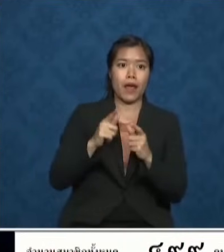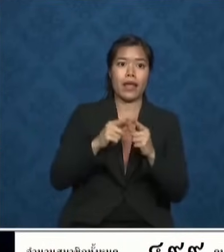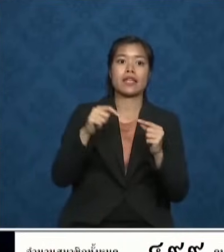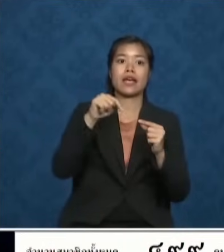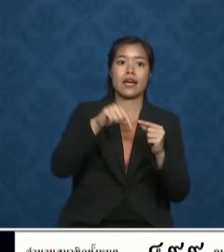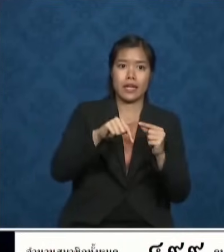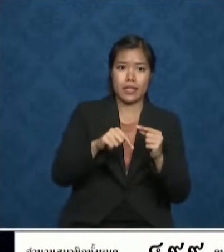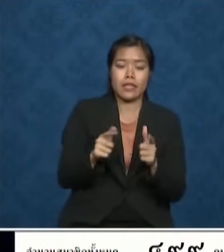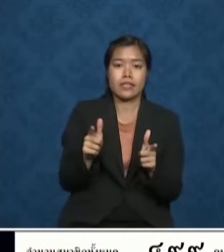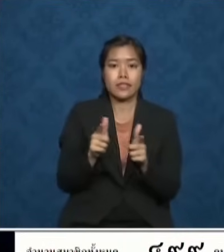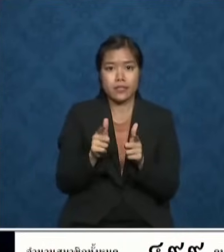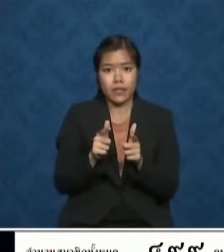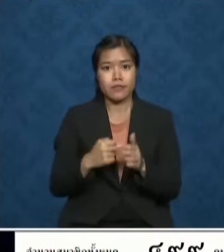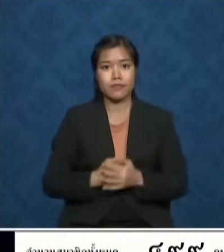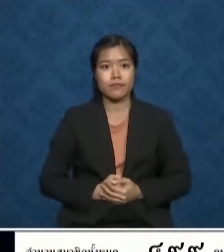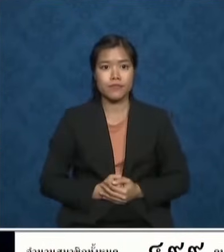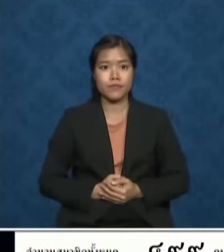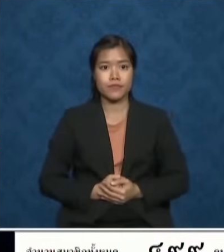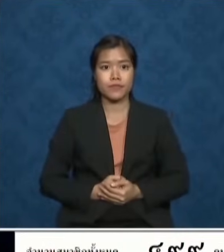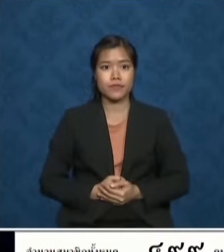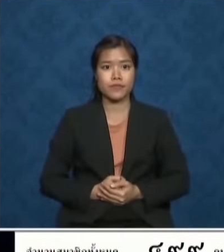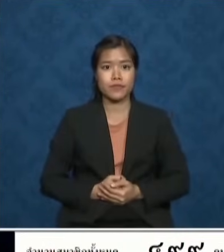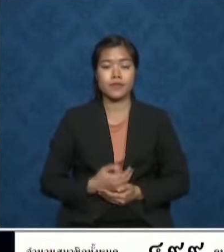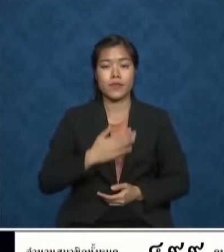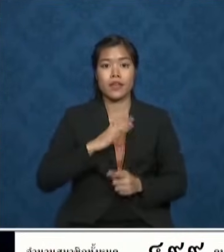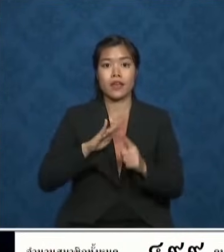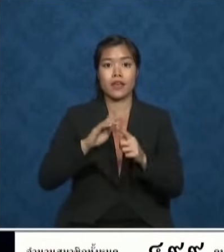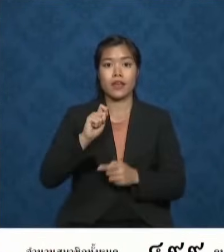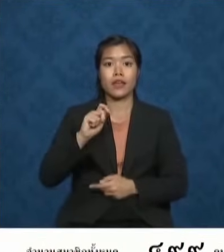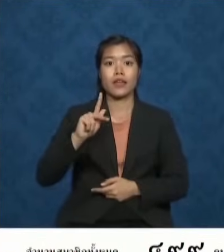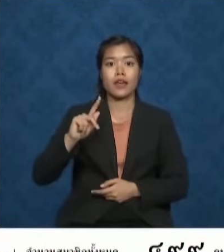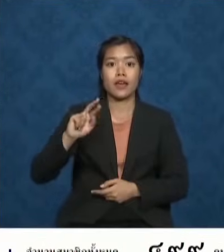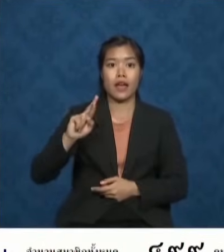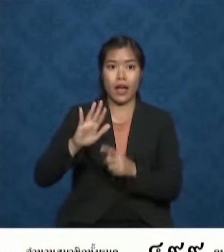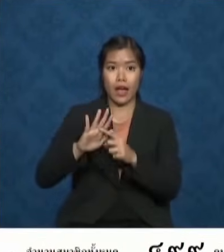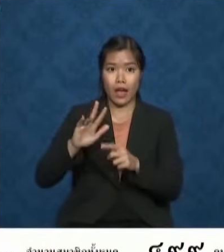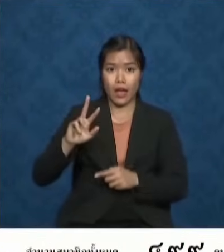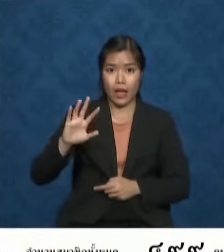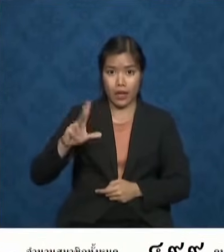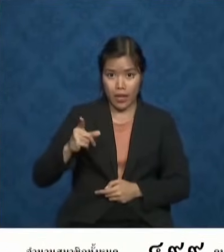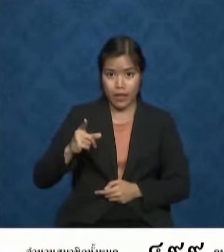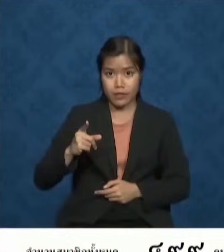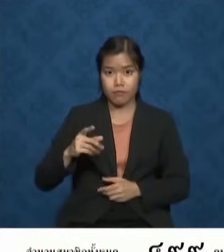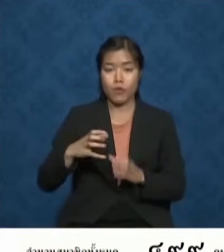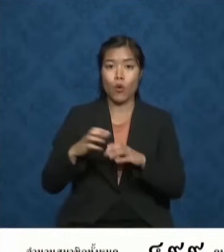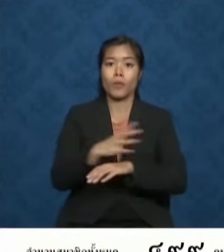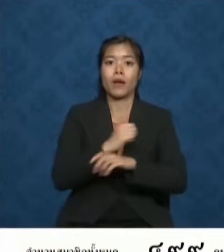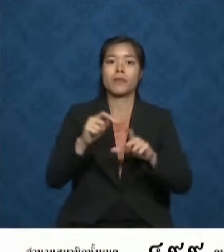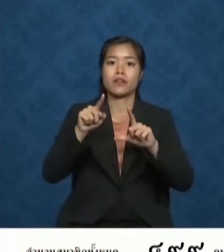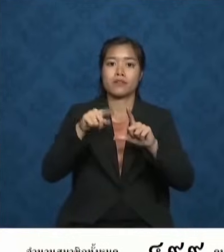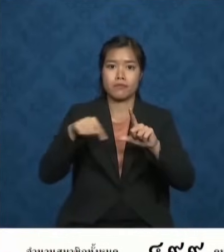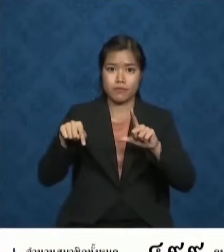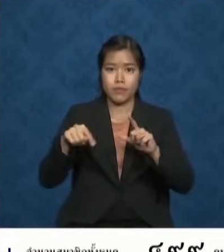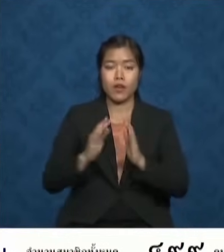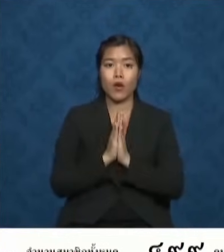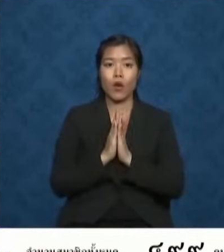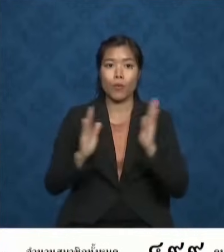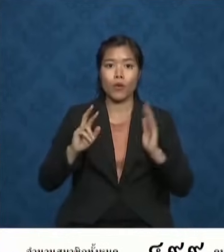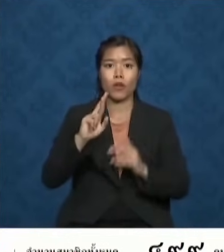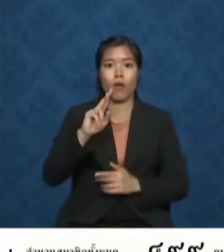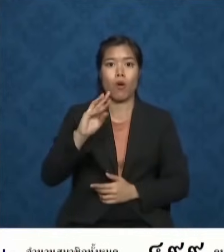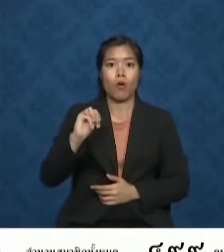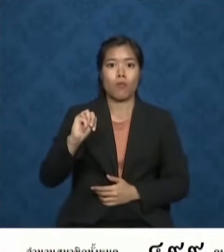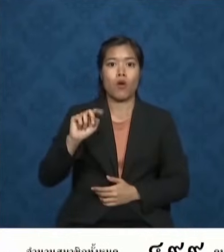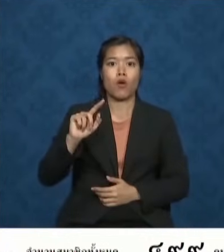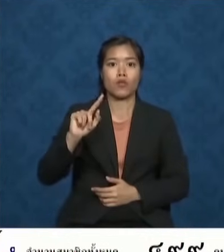สั้นๆครับ ครับสั้นๆครับท่านประธานครับผมเอกราชอุดมอำนวยผู้แทนคนดอนเมืองพรรคก้าวไกลครับขอบคุณท่านรัฐมนตรีนะครับท่าน